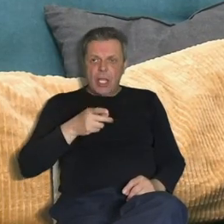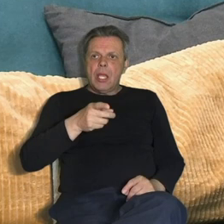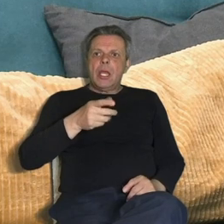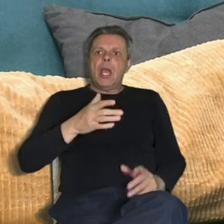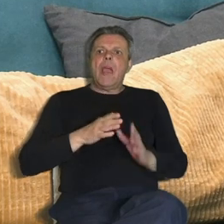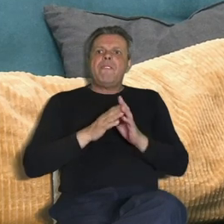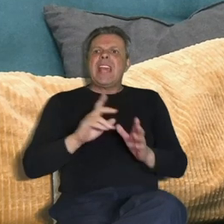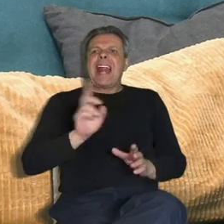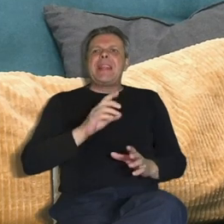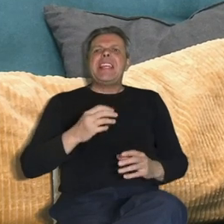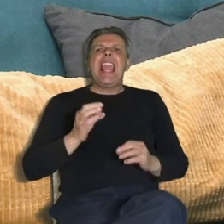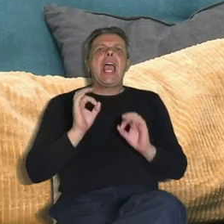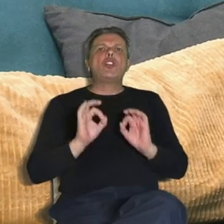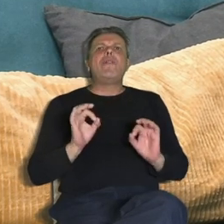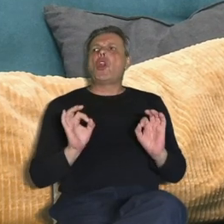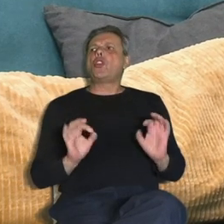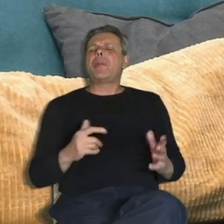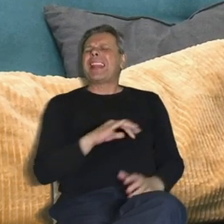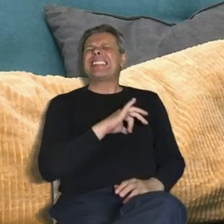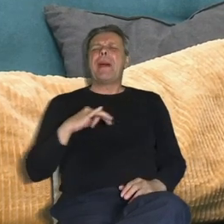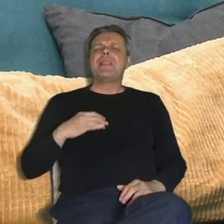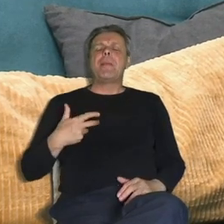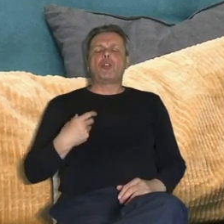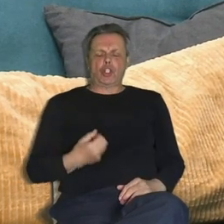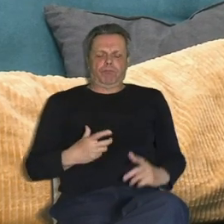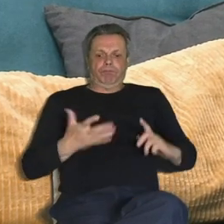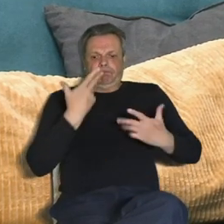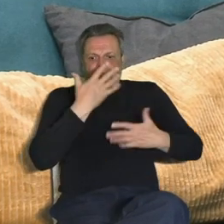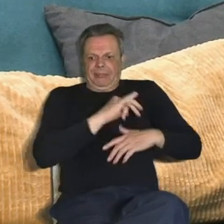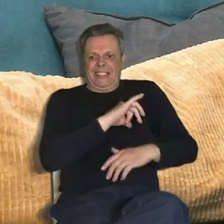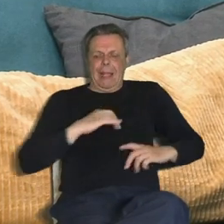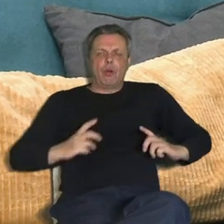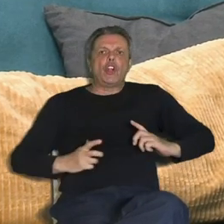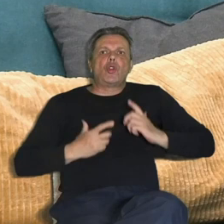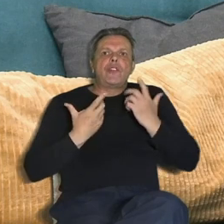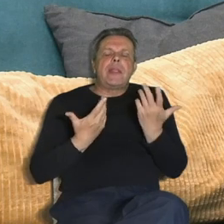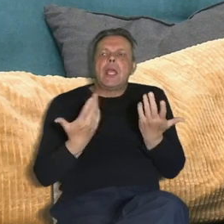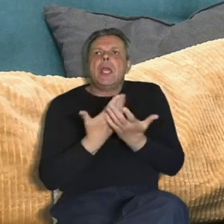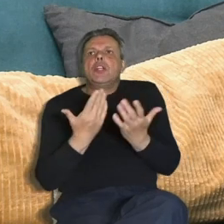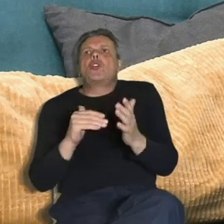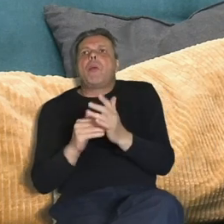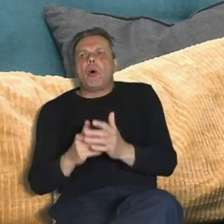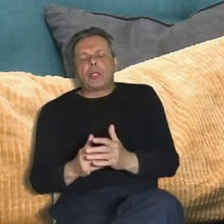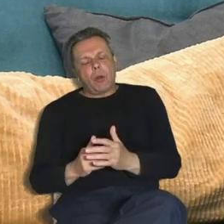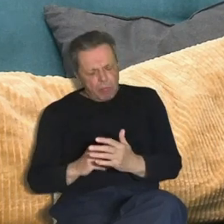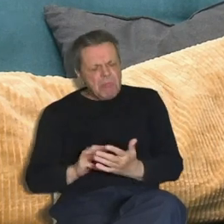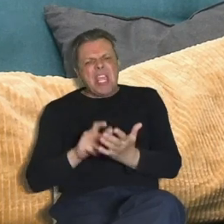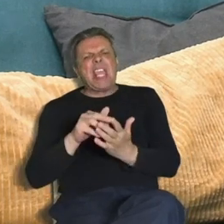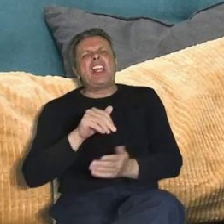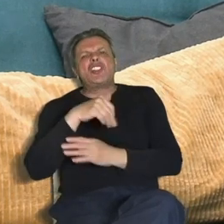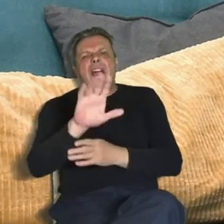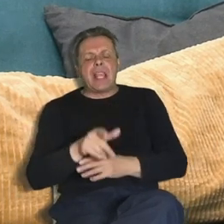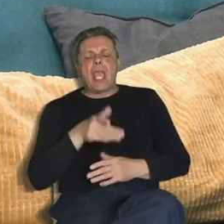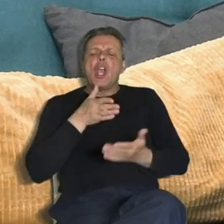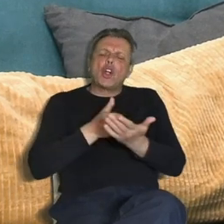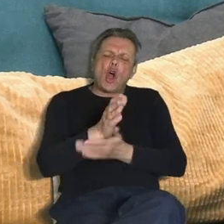nije dovoljno zrela da možeš sam sebe motivirati i doživjeti nešto u najbližoj crkvi. Pa ti možda je potrebno otići dalje, pa čovjek, kažem, kroz to pripremanje,